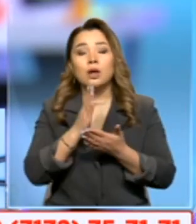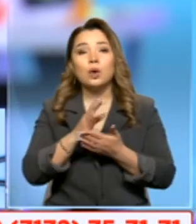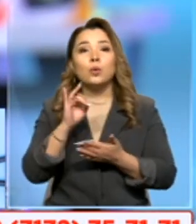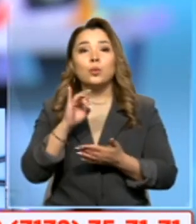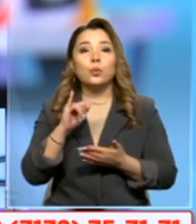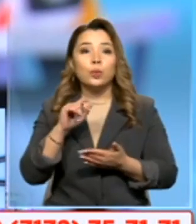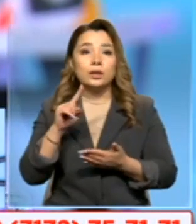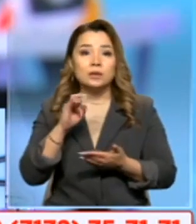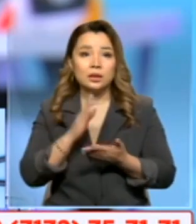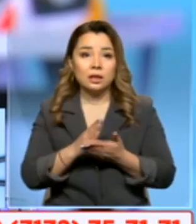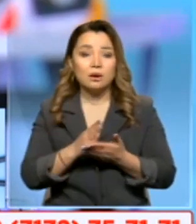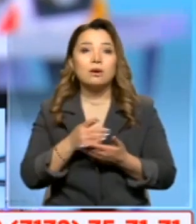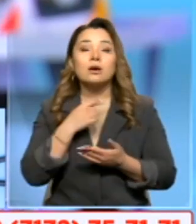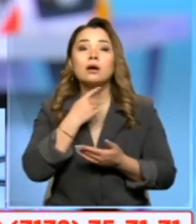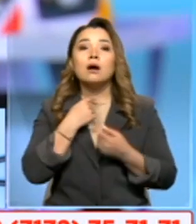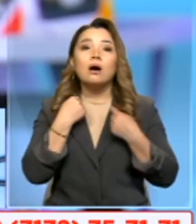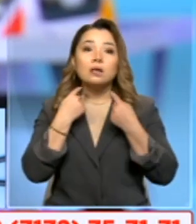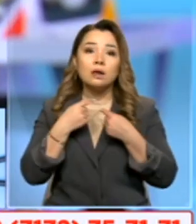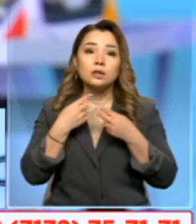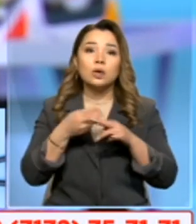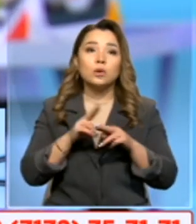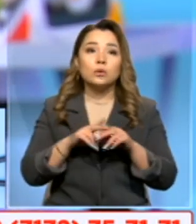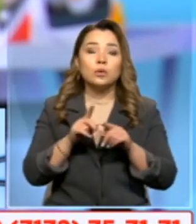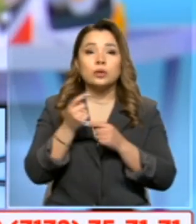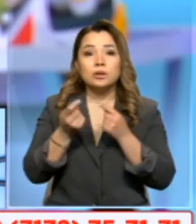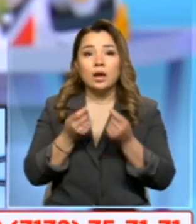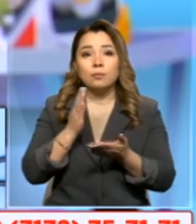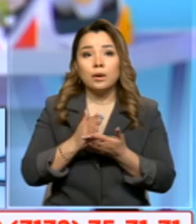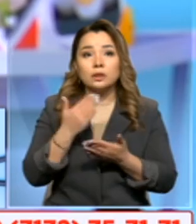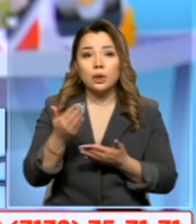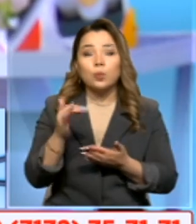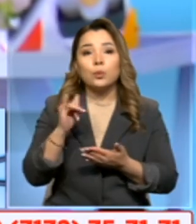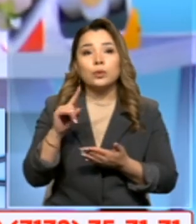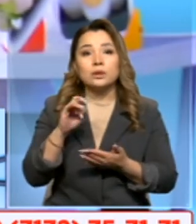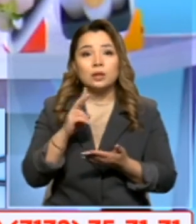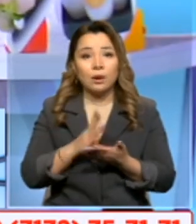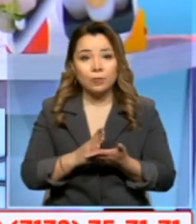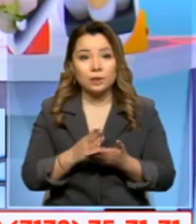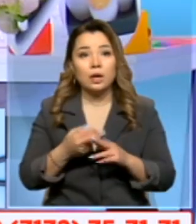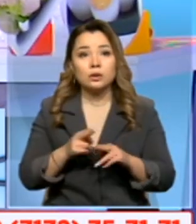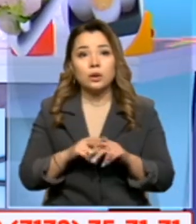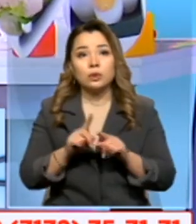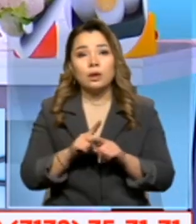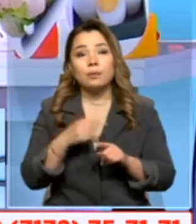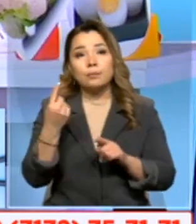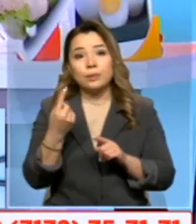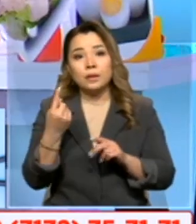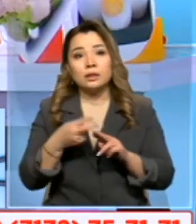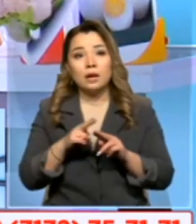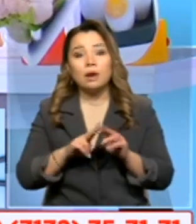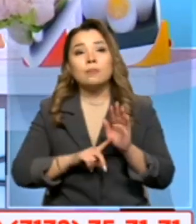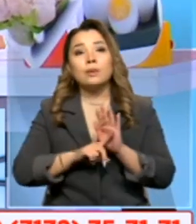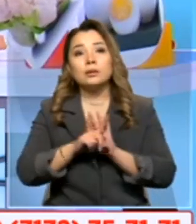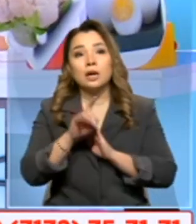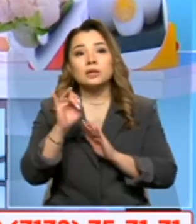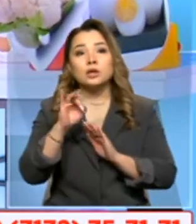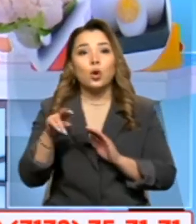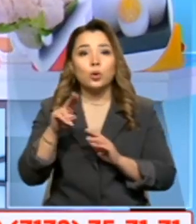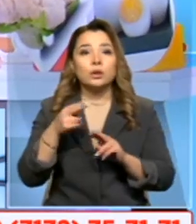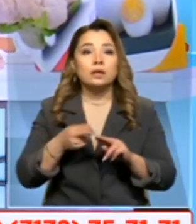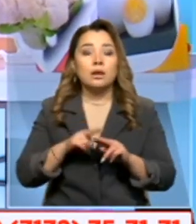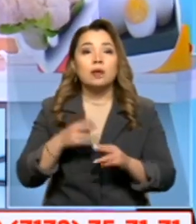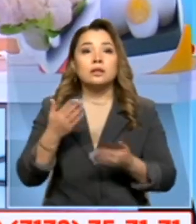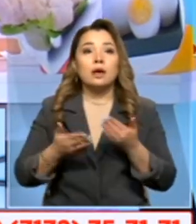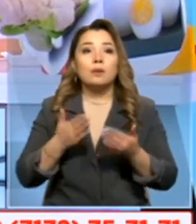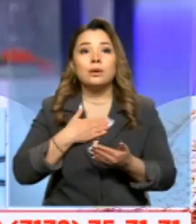УЗИ-де бізде қалқанша безде түйіршіктер бар ма? Узелдер бар ма? Ол бір. Ең бастысы, йодта егер